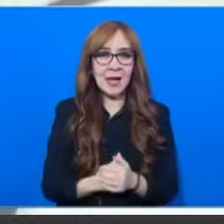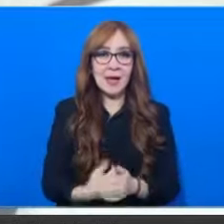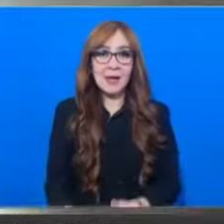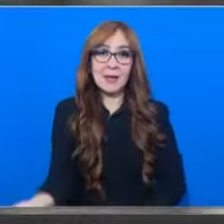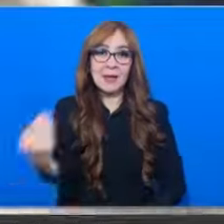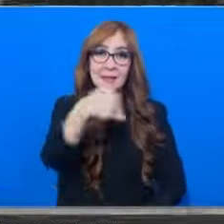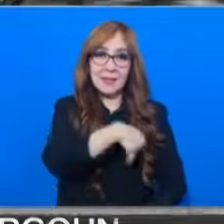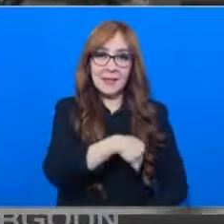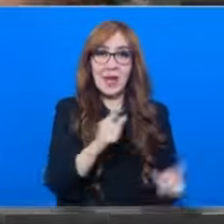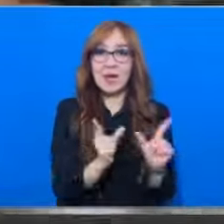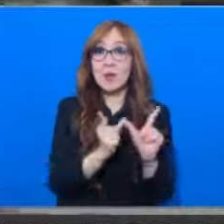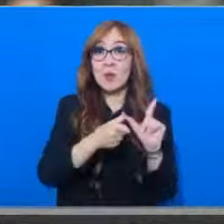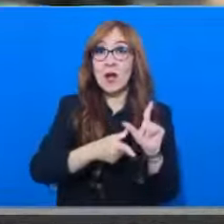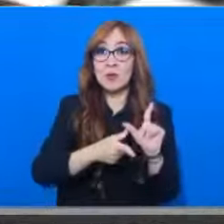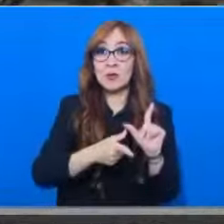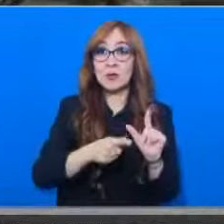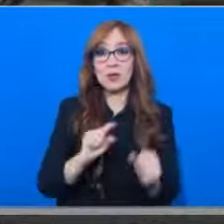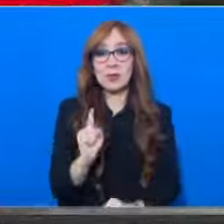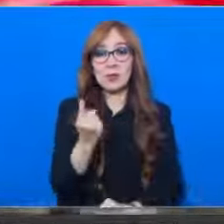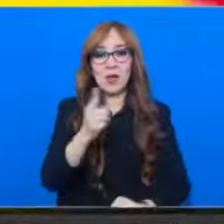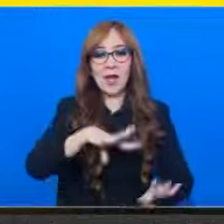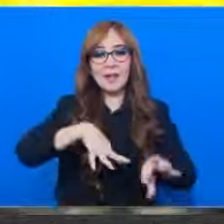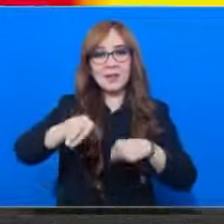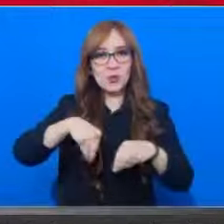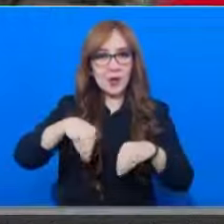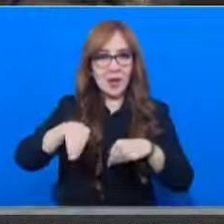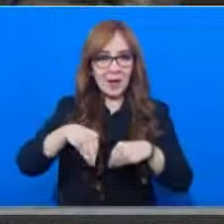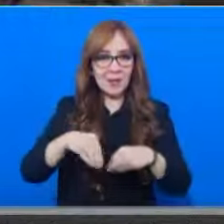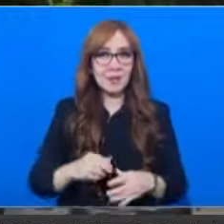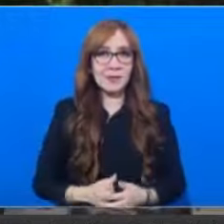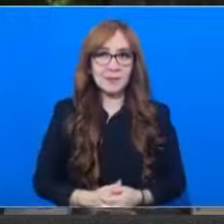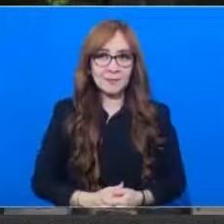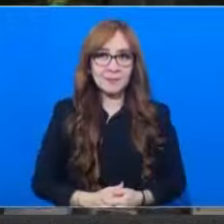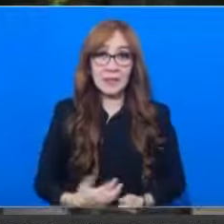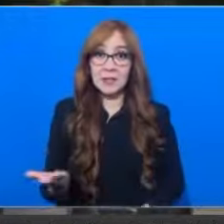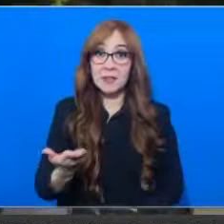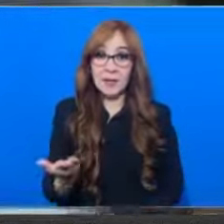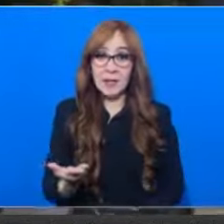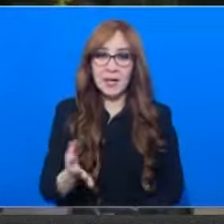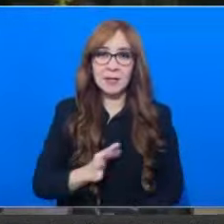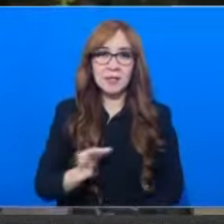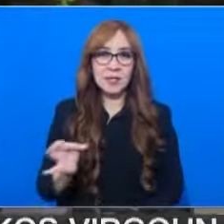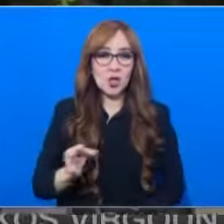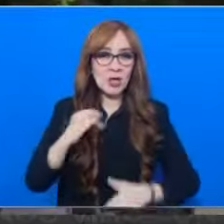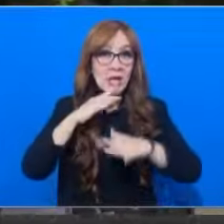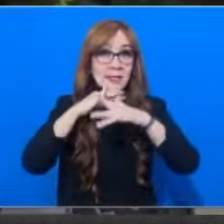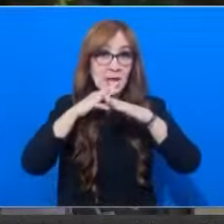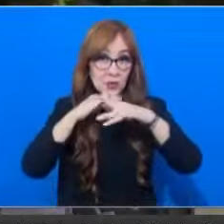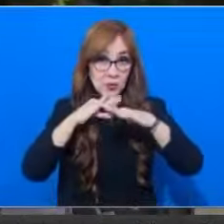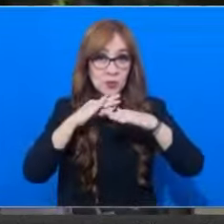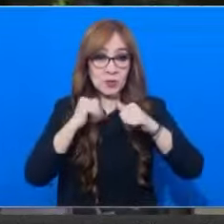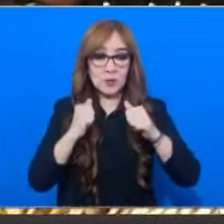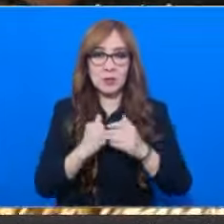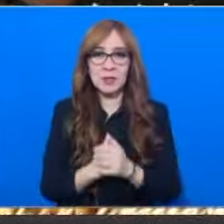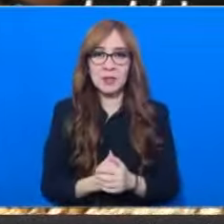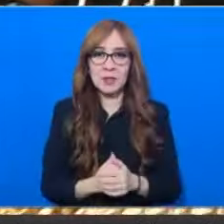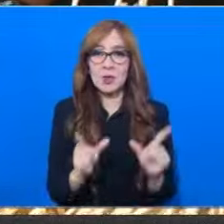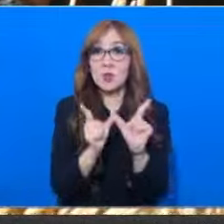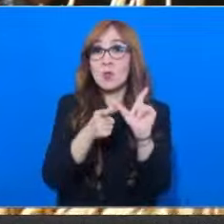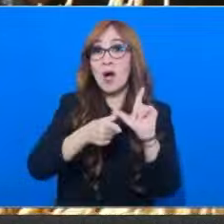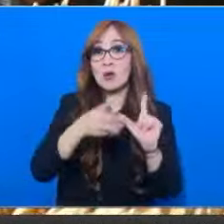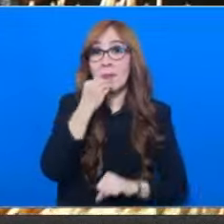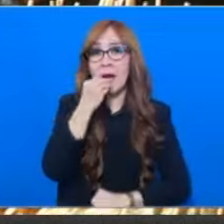berjualan. Ini dia nih lokasi berjualan sate marangginya, berada di pusat kota Cianjur. Kedai sate marangi ini tidak